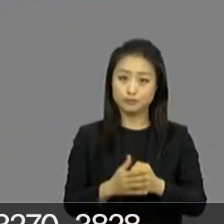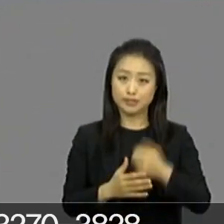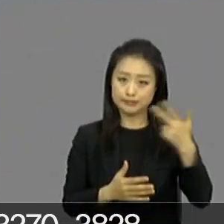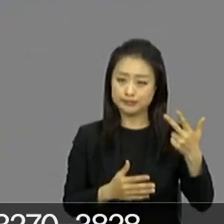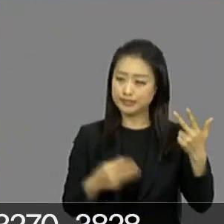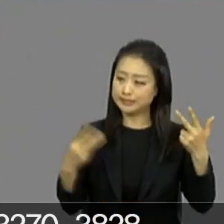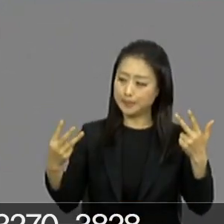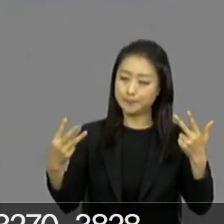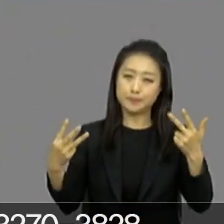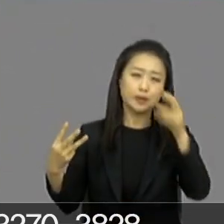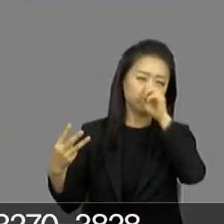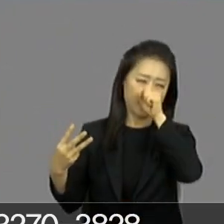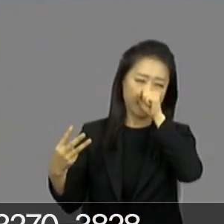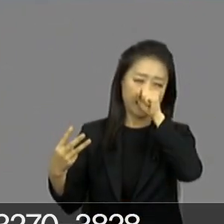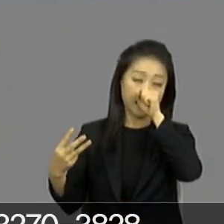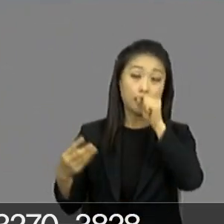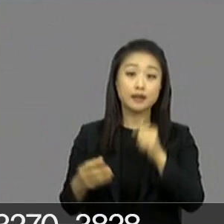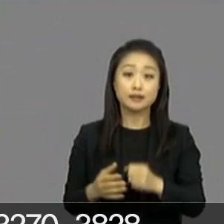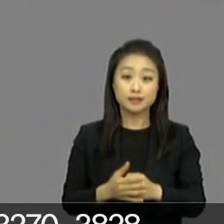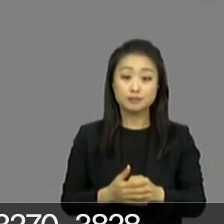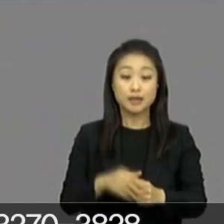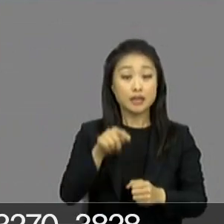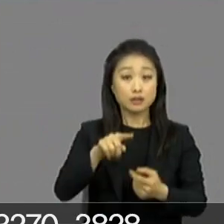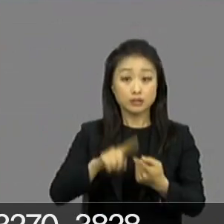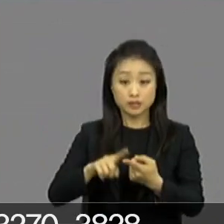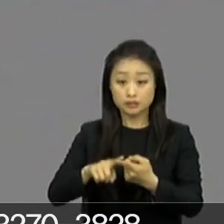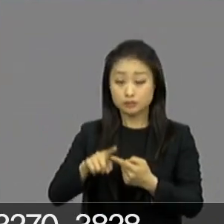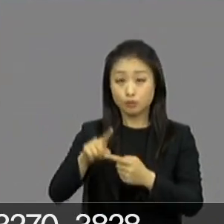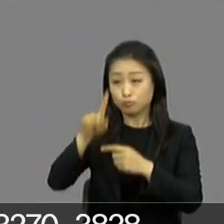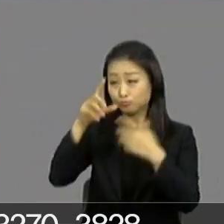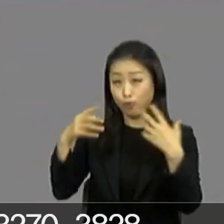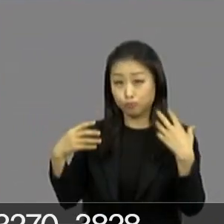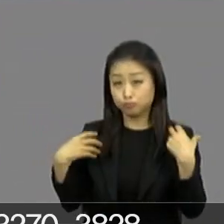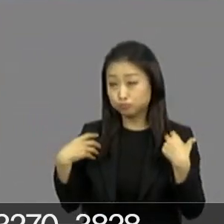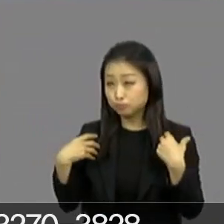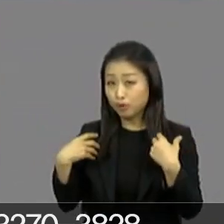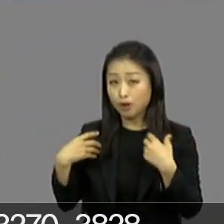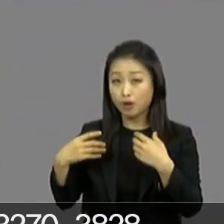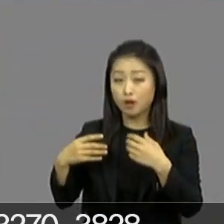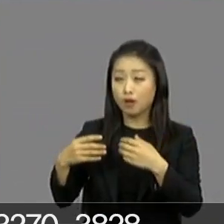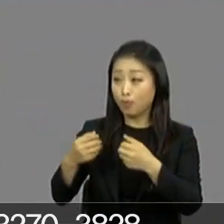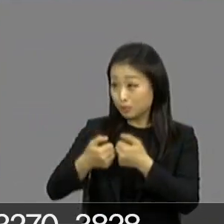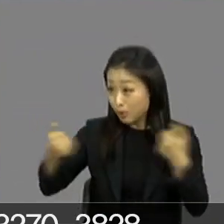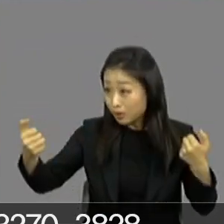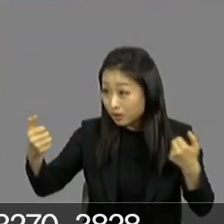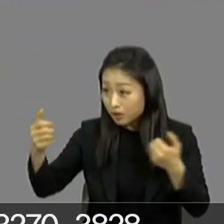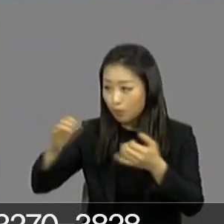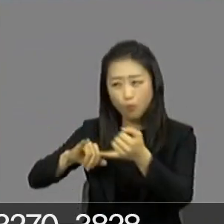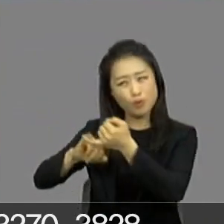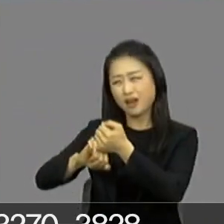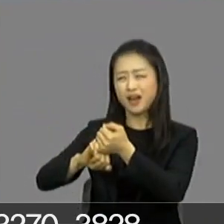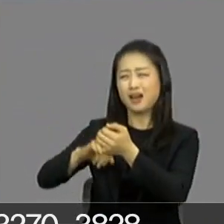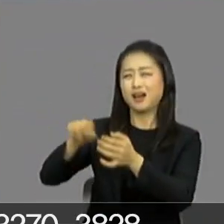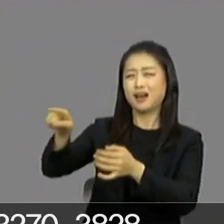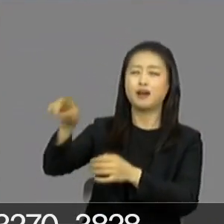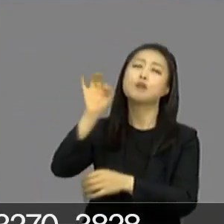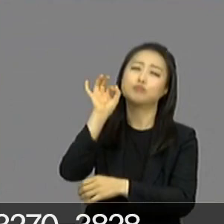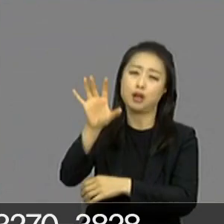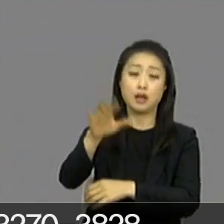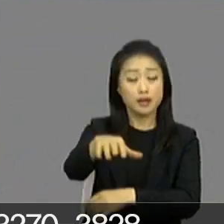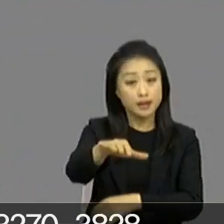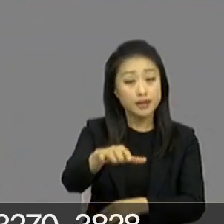입장에서는 호 저희 받아들일 수 없는 공약을 내신 겁니다 그래서 없고 제가 생각하기에는 정직한 공약을 내